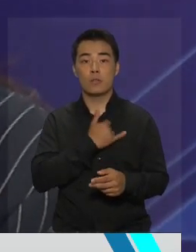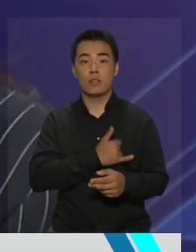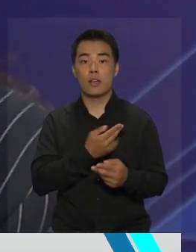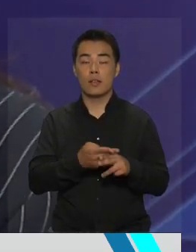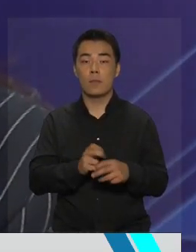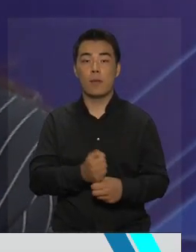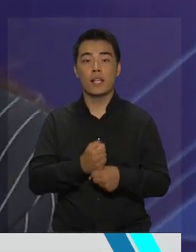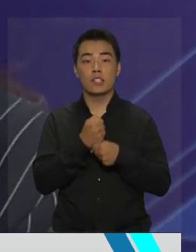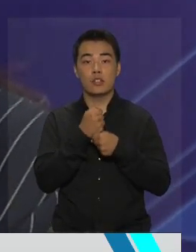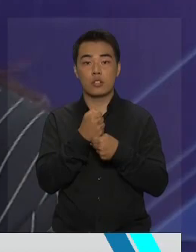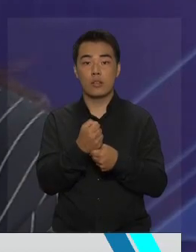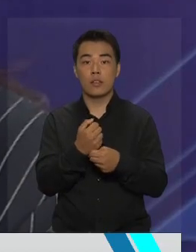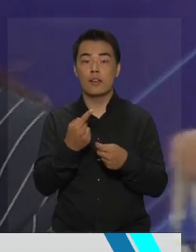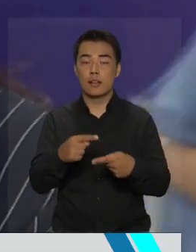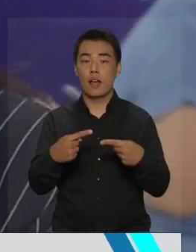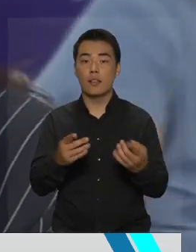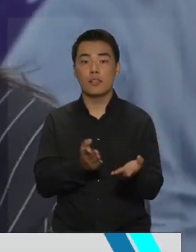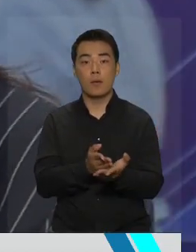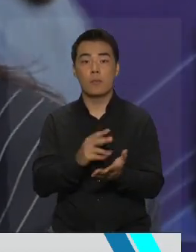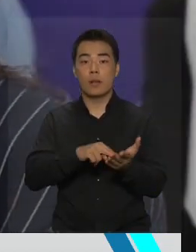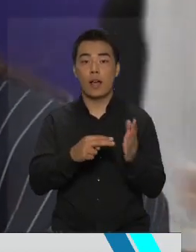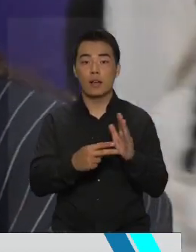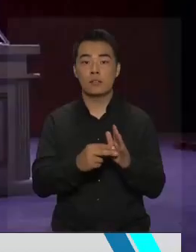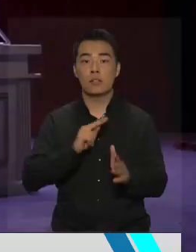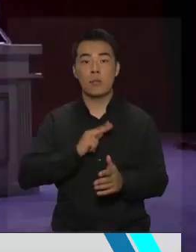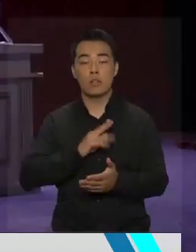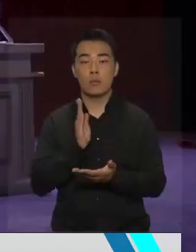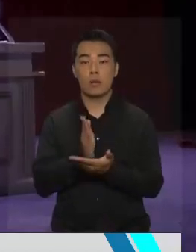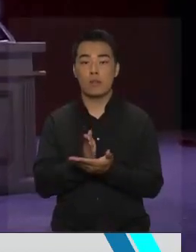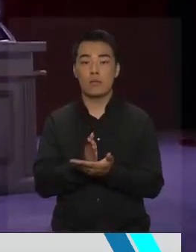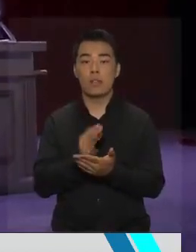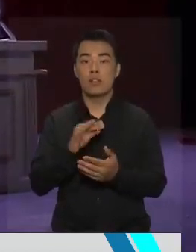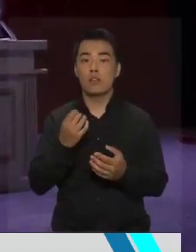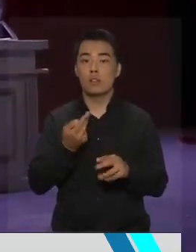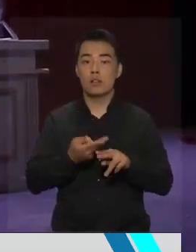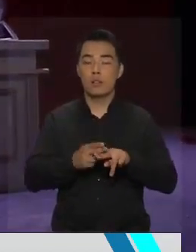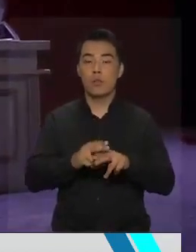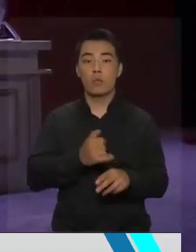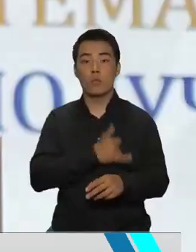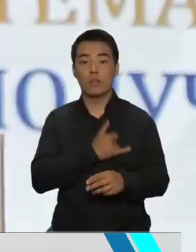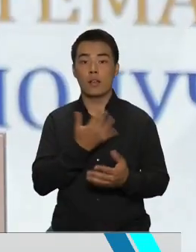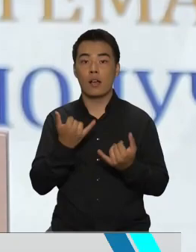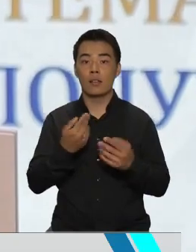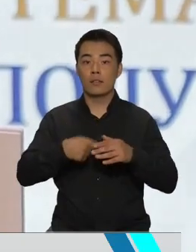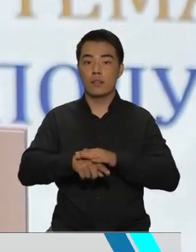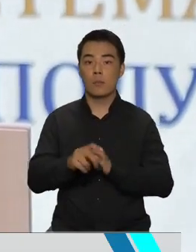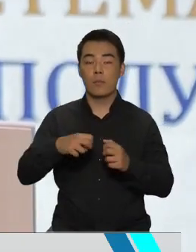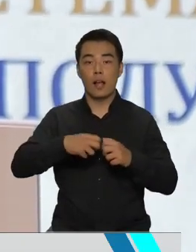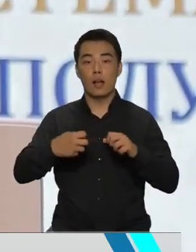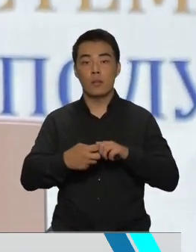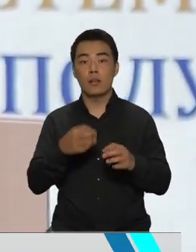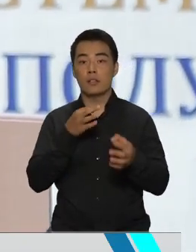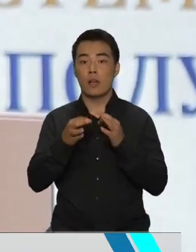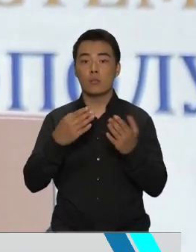қолдау үшін көптеген бағдарламалар жүзеге асырып жатыр. Сондай-ақ биыл мұғалімдерді аттестаттау мәселесіне қатысты